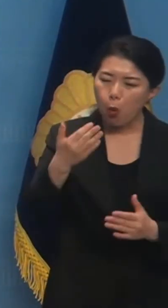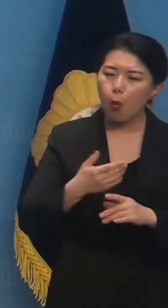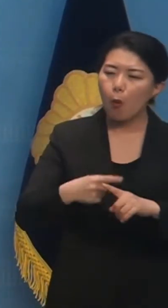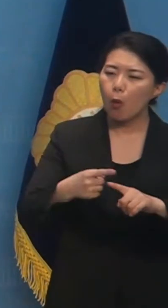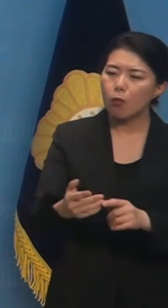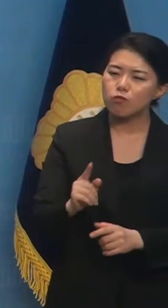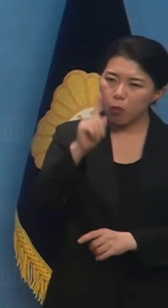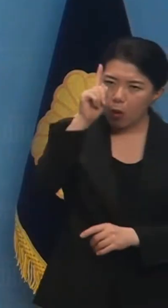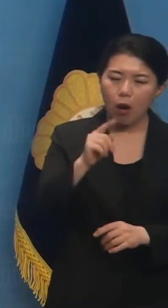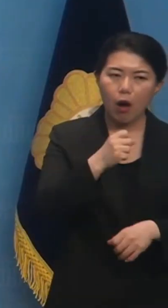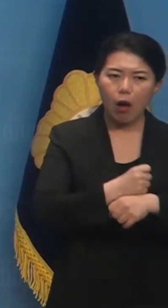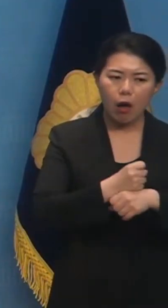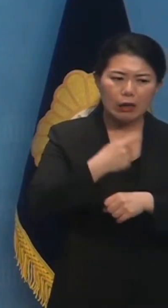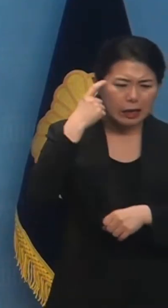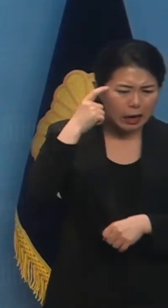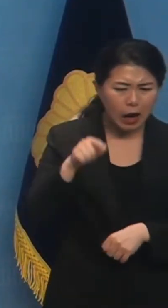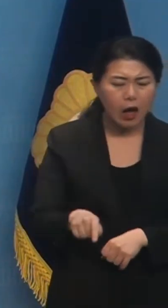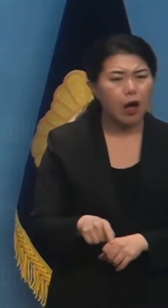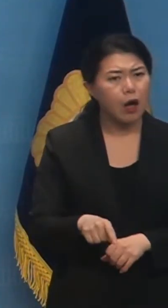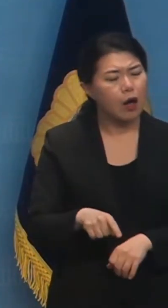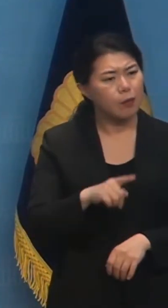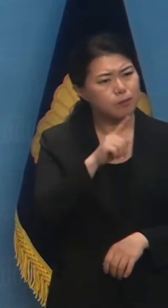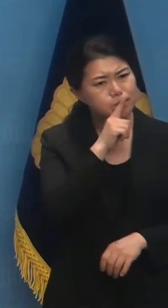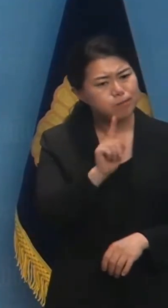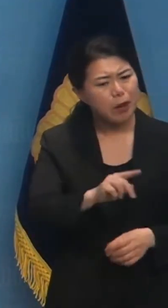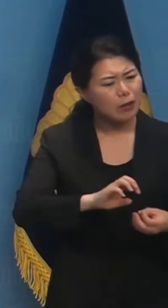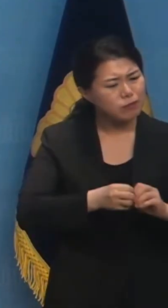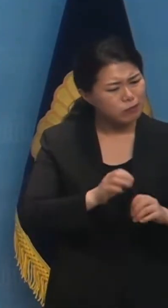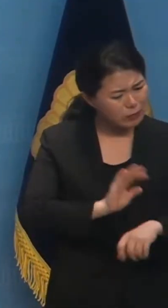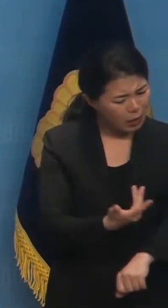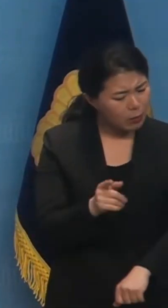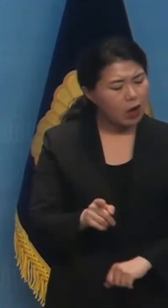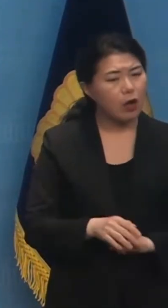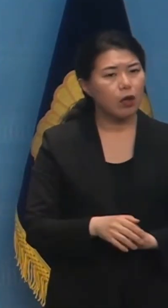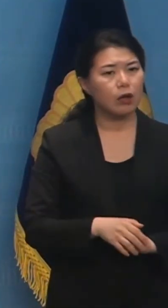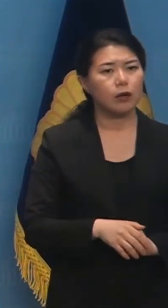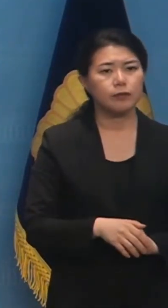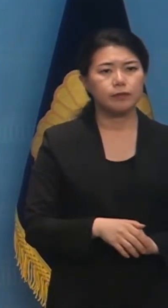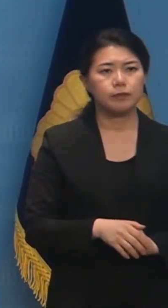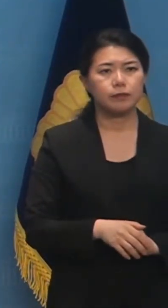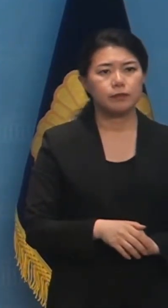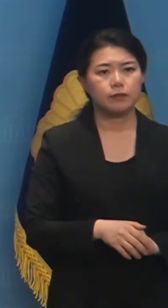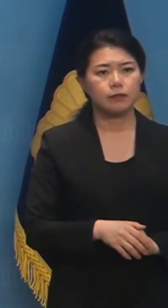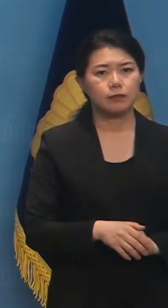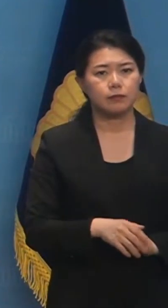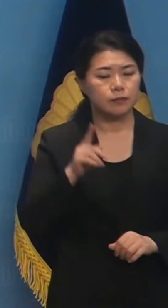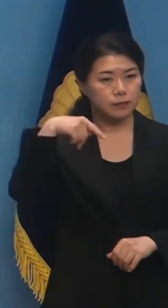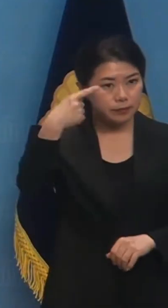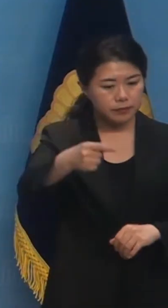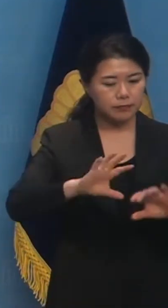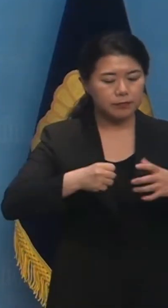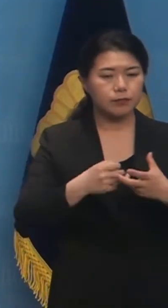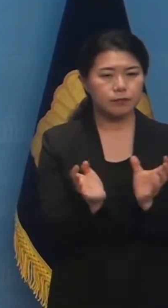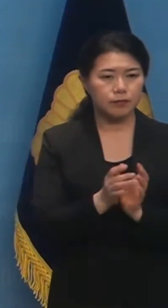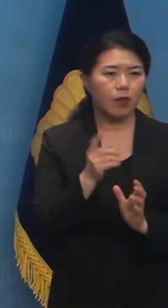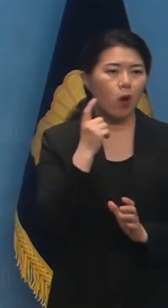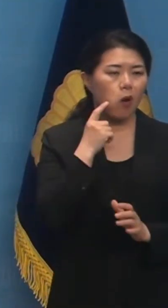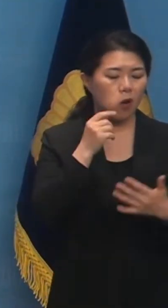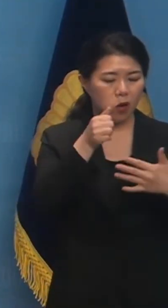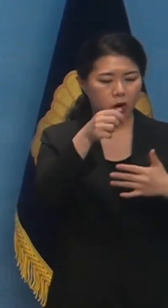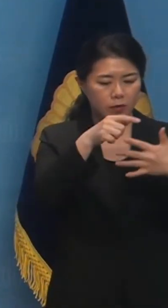평가한 김문수 후보의 인식과 발언은 완전히 잘못된 것입니다. 다음 국민의 거짓말